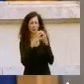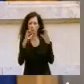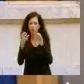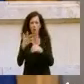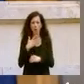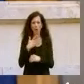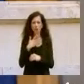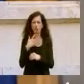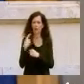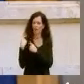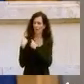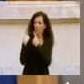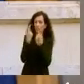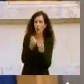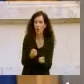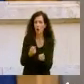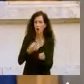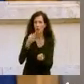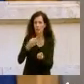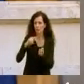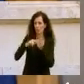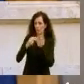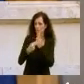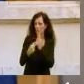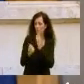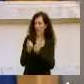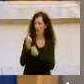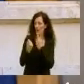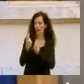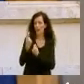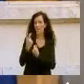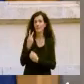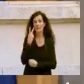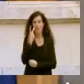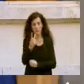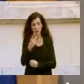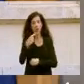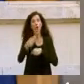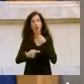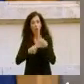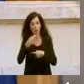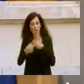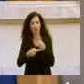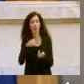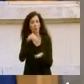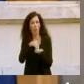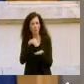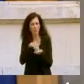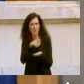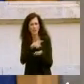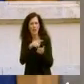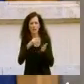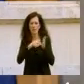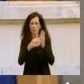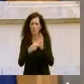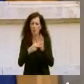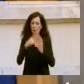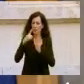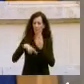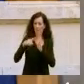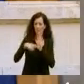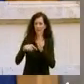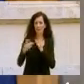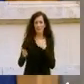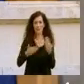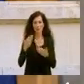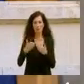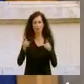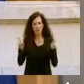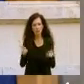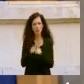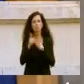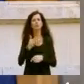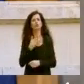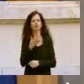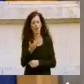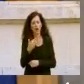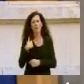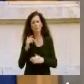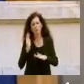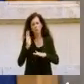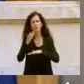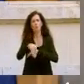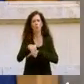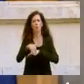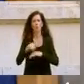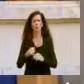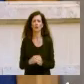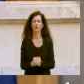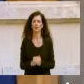e che stiamo ad esempio verificando anche in questi mesi dell'emergenza dovrà essere